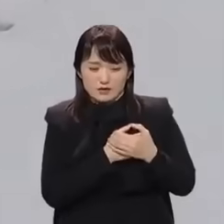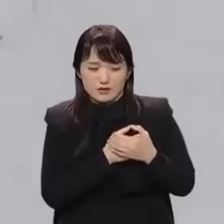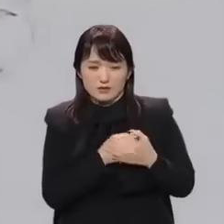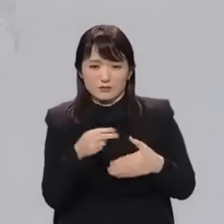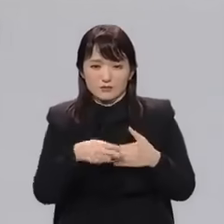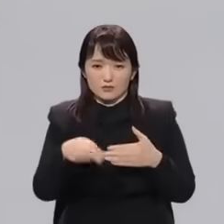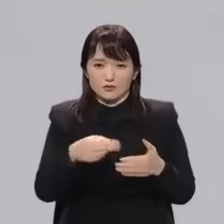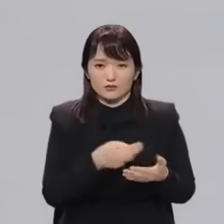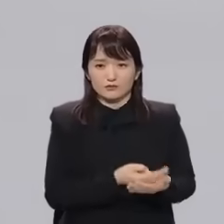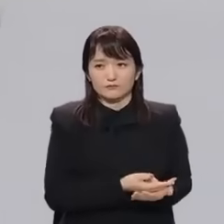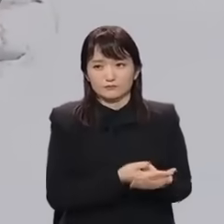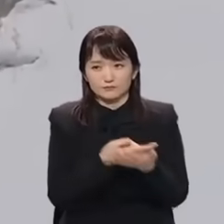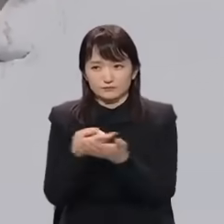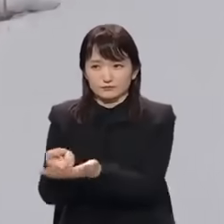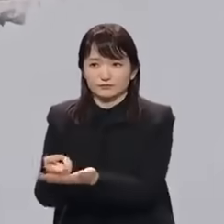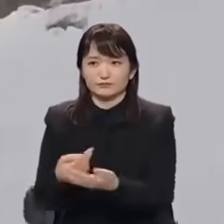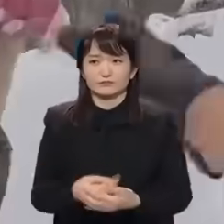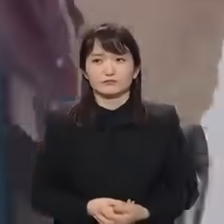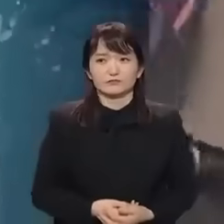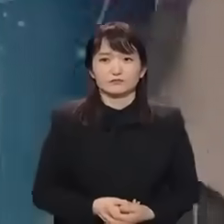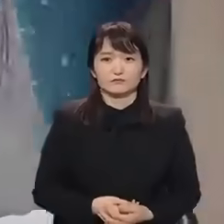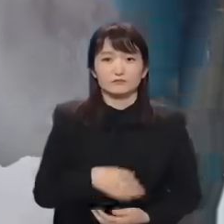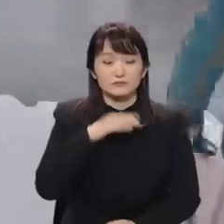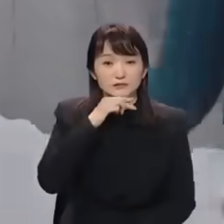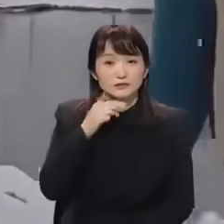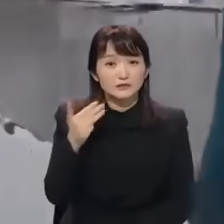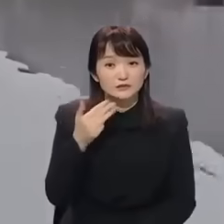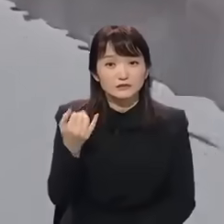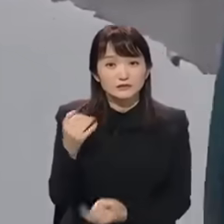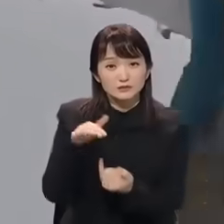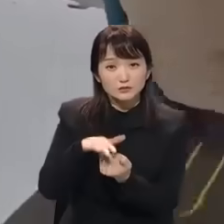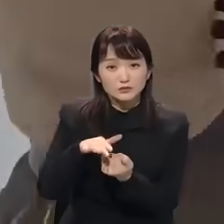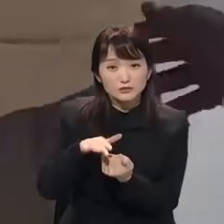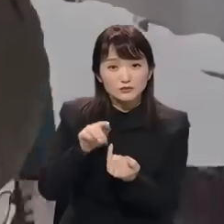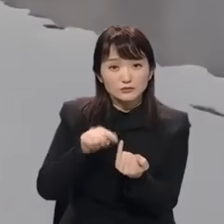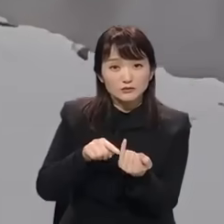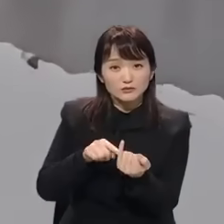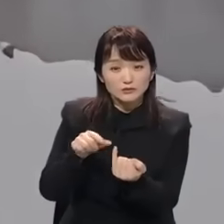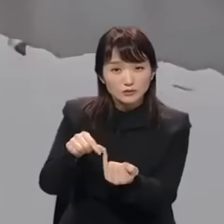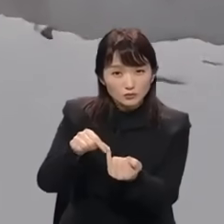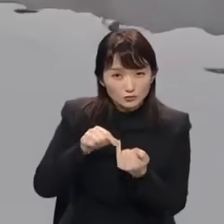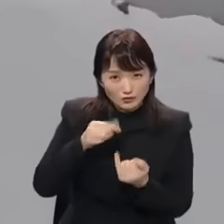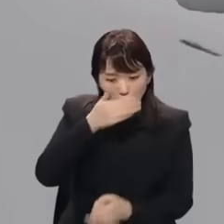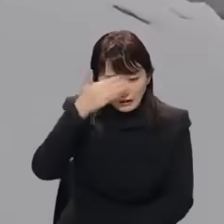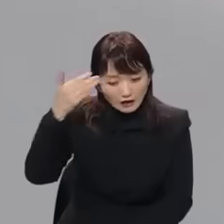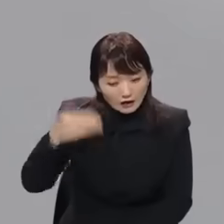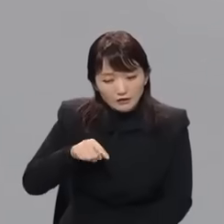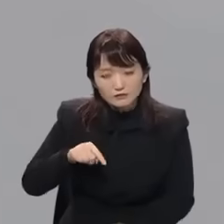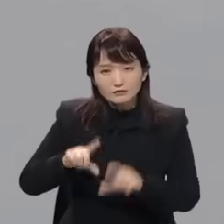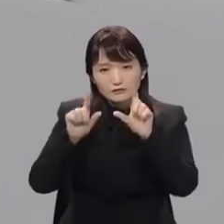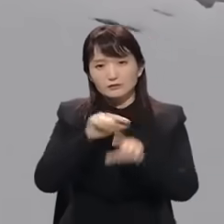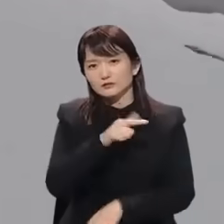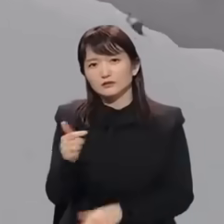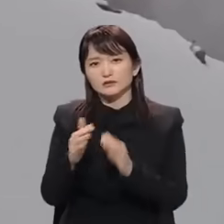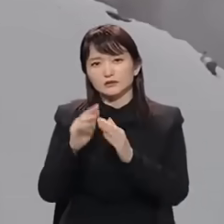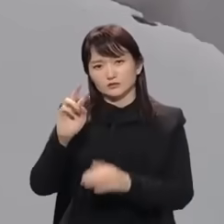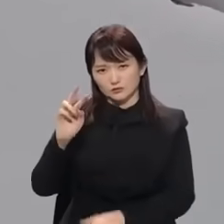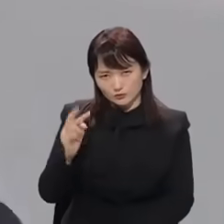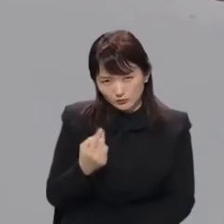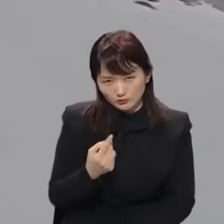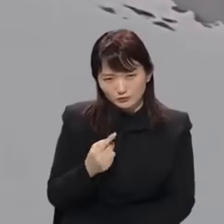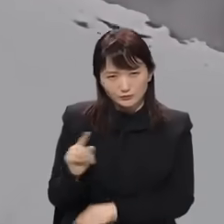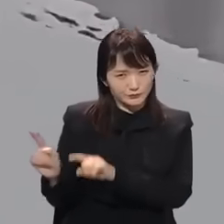출발했습니다. 어떡해. 네, 8살 소녀 정말 다행히도 무사했습니다. 그리고 그날 저녁에 바로 집으로 돌아갈